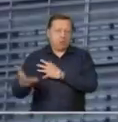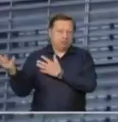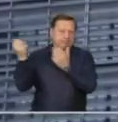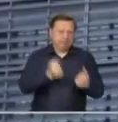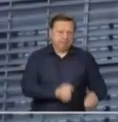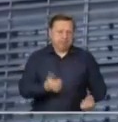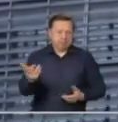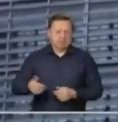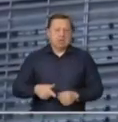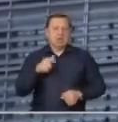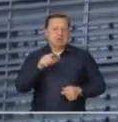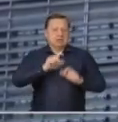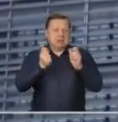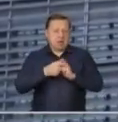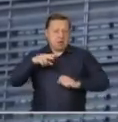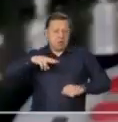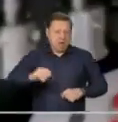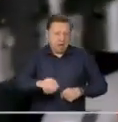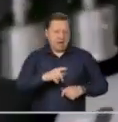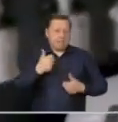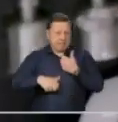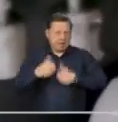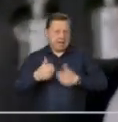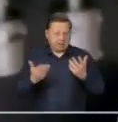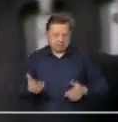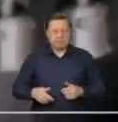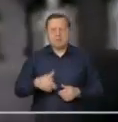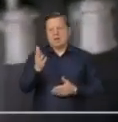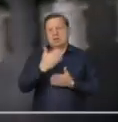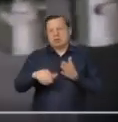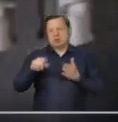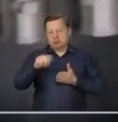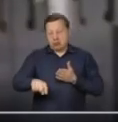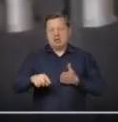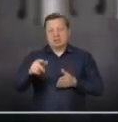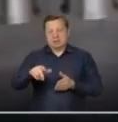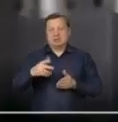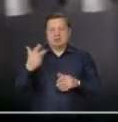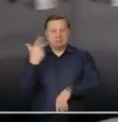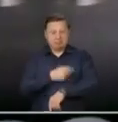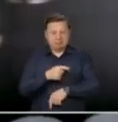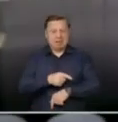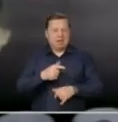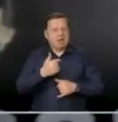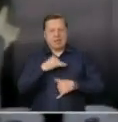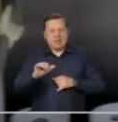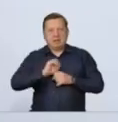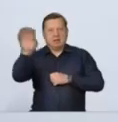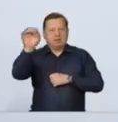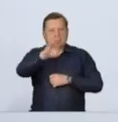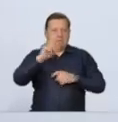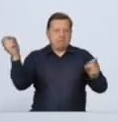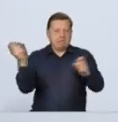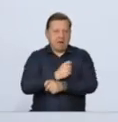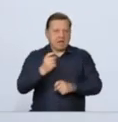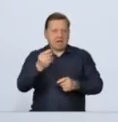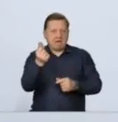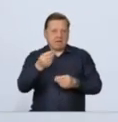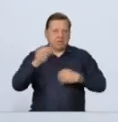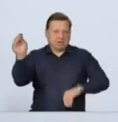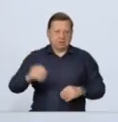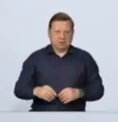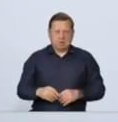tym problemem mierzy się cała Unia Europejska. Część preparatów zamiast do wspólnoty trafia jednak do innych krajów za wyższą cenę. My byliśmy gotowi zapłacić